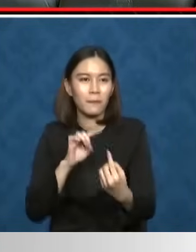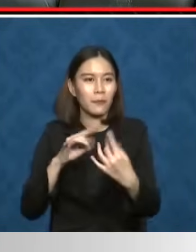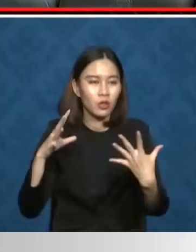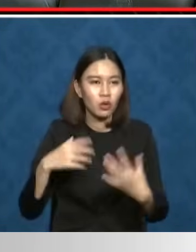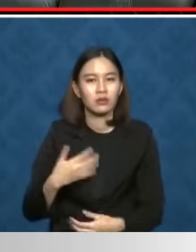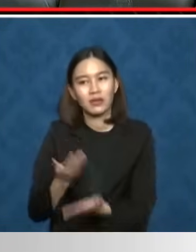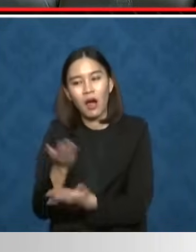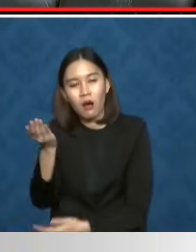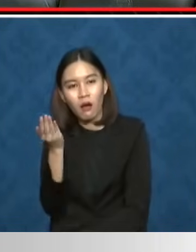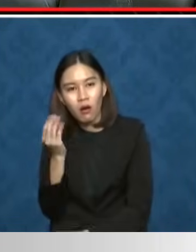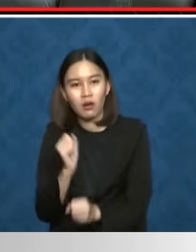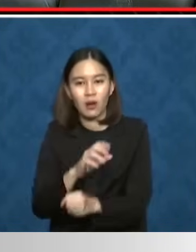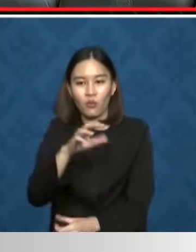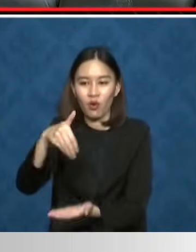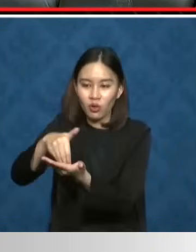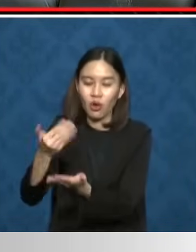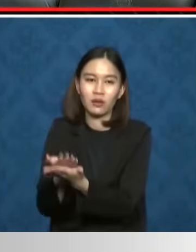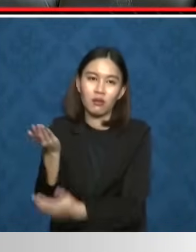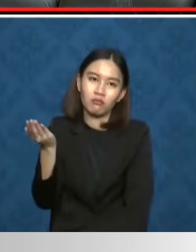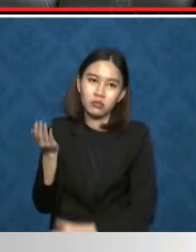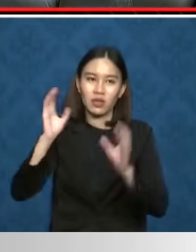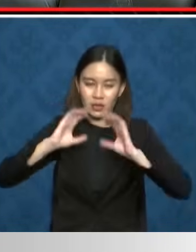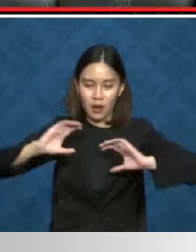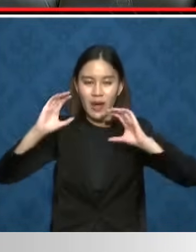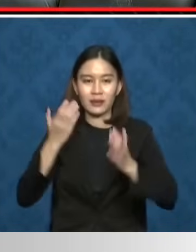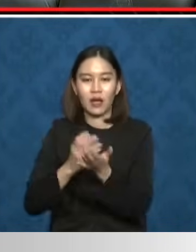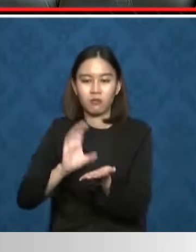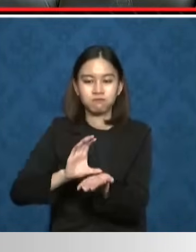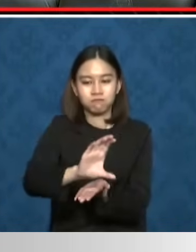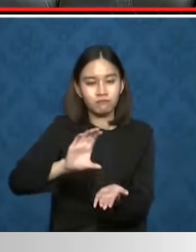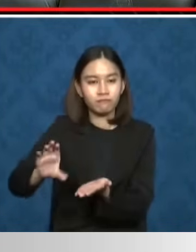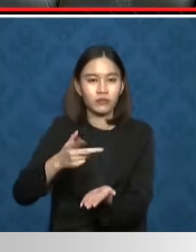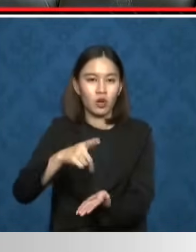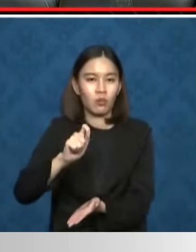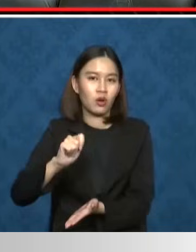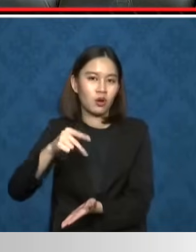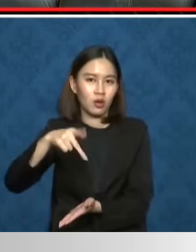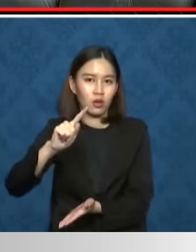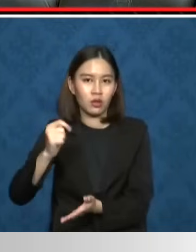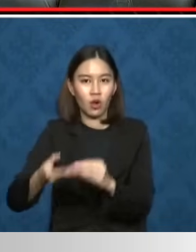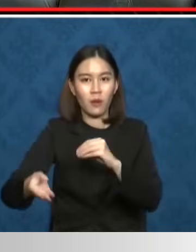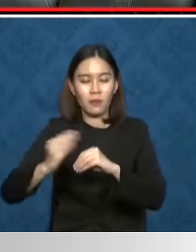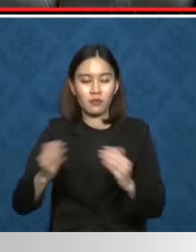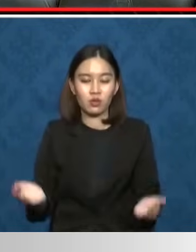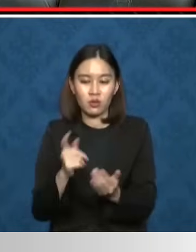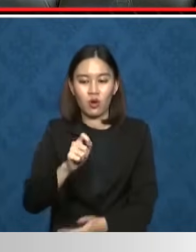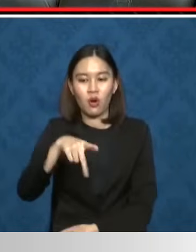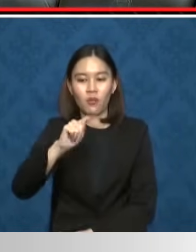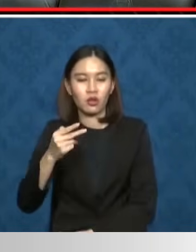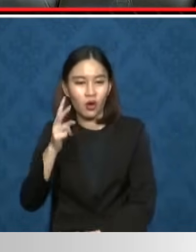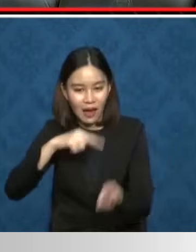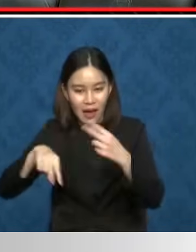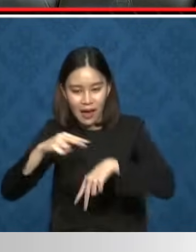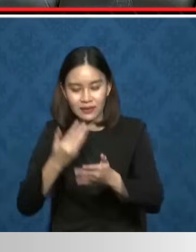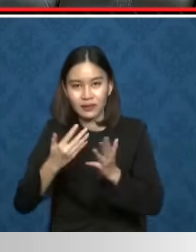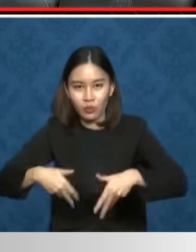นของงบประมาณจากหน่วยงานส่วนกลางซึ่งรัฐบาลควรกระจายงบประมาณให้อปท.มากกว่านี้ครับและควรส่งเสริมให้อปท.หารายได้เพิ่มขึ้น